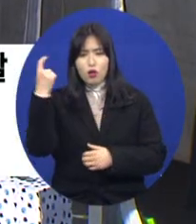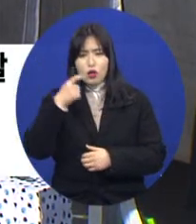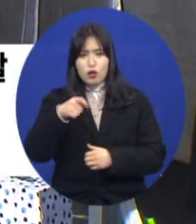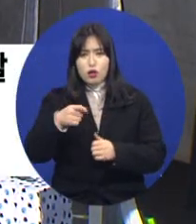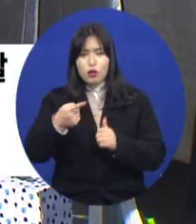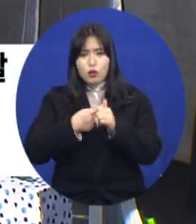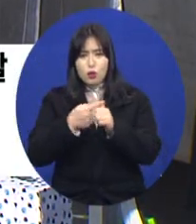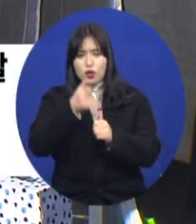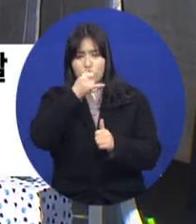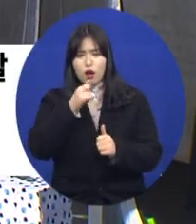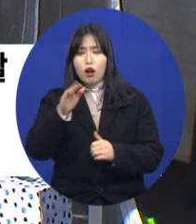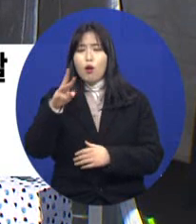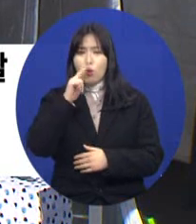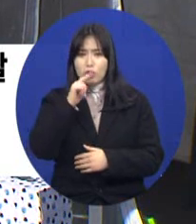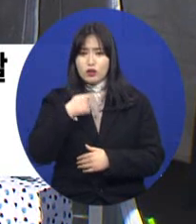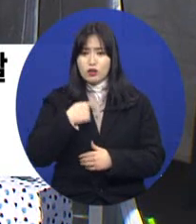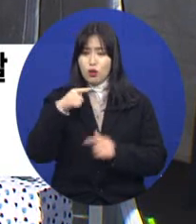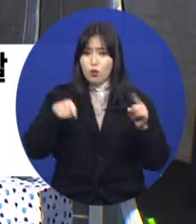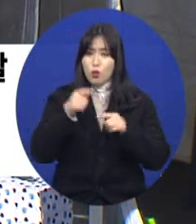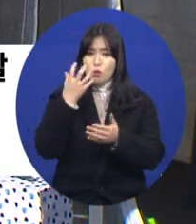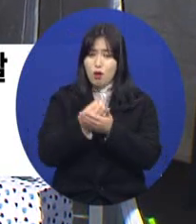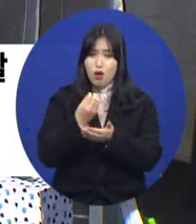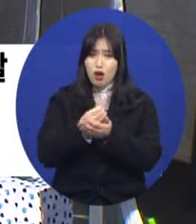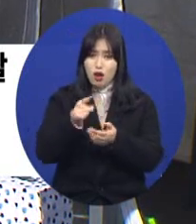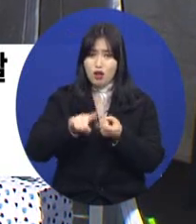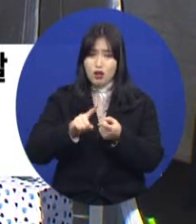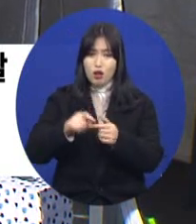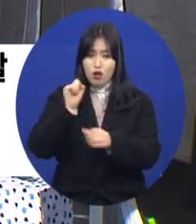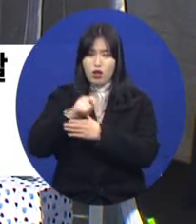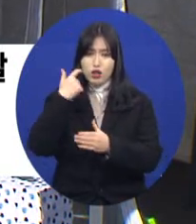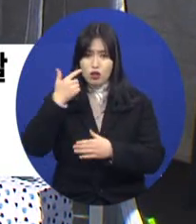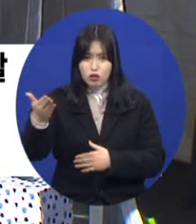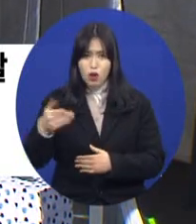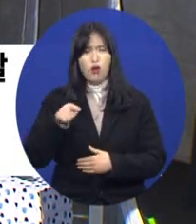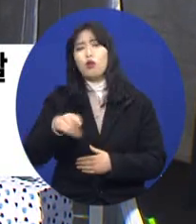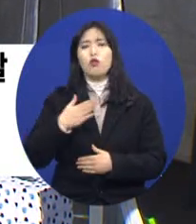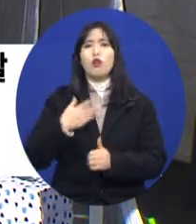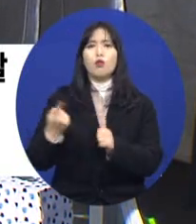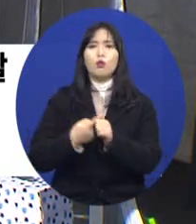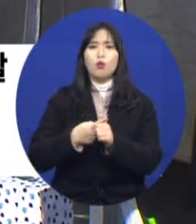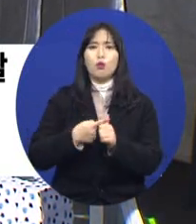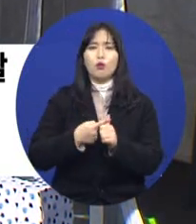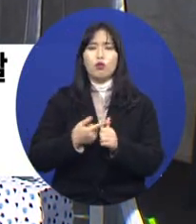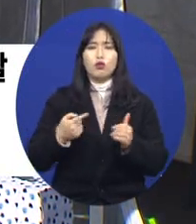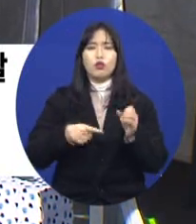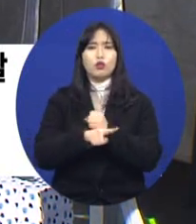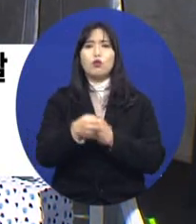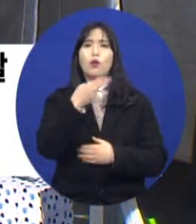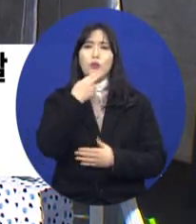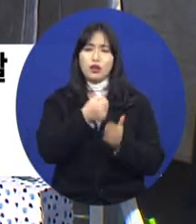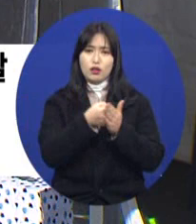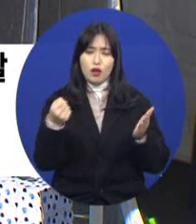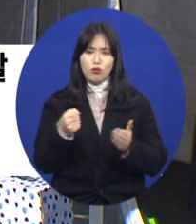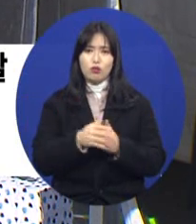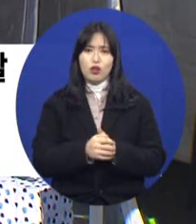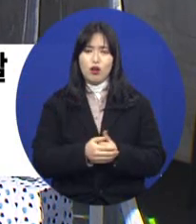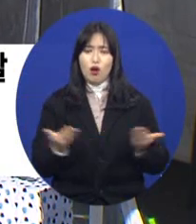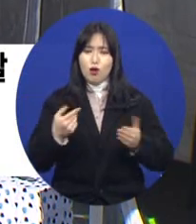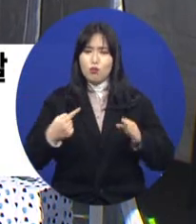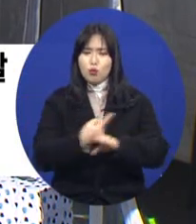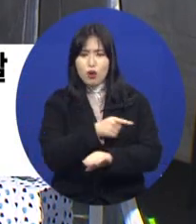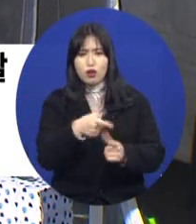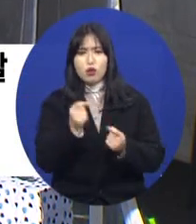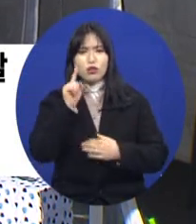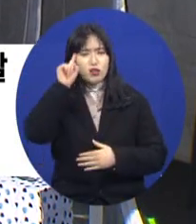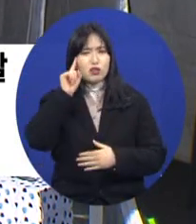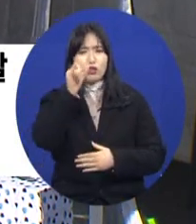녹음 하는 걸 허락을 하겠냐고 이거는 우리가 받아야 할 여기 아니기 때문에 업무에 그런 스트레스가